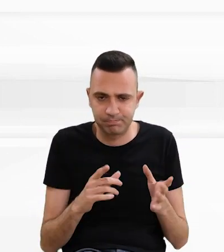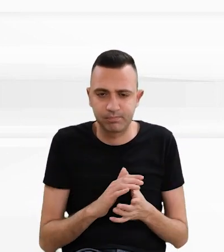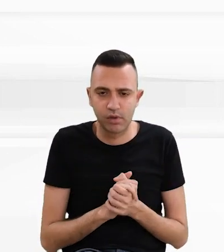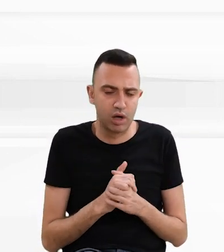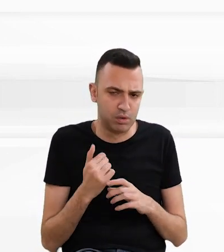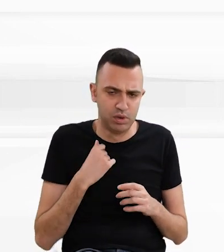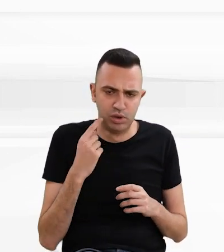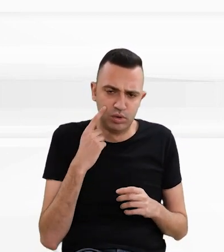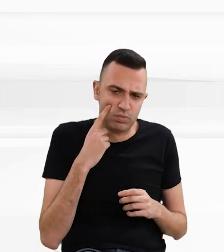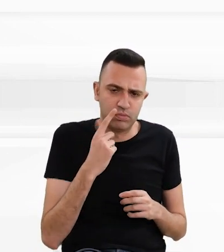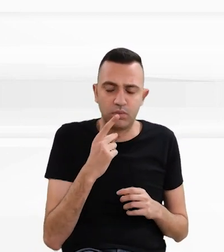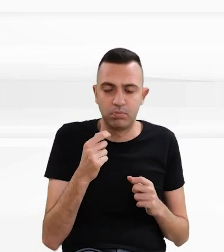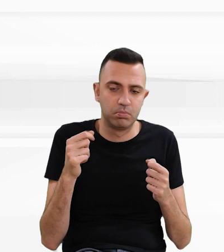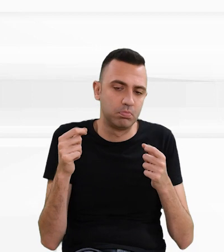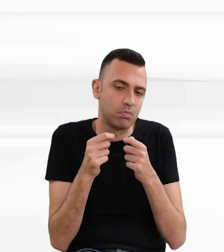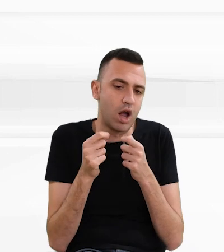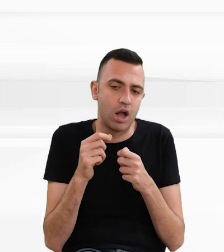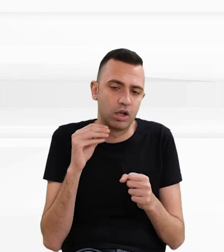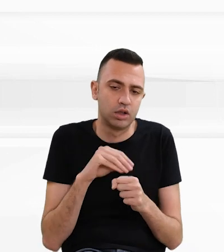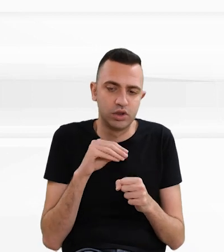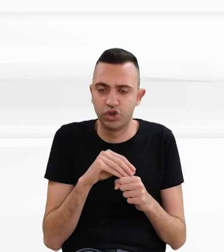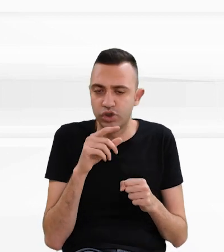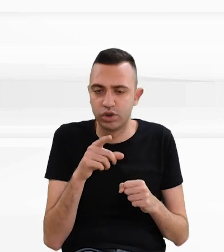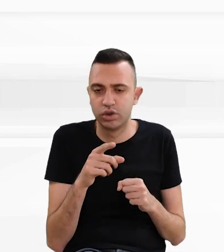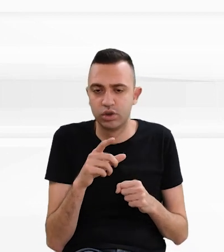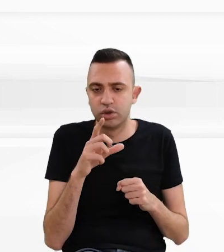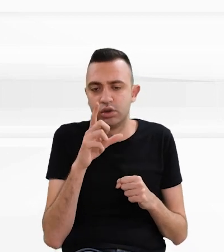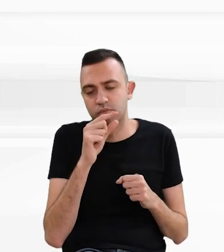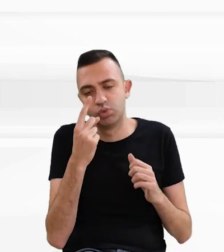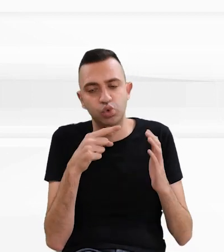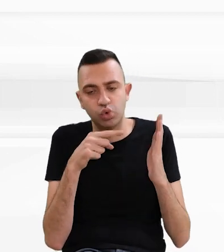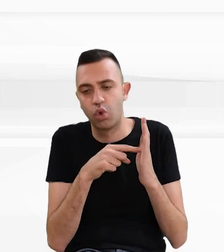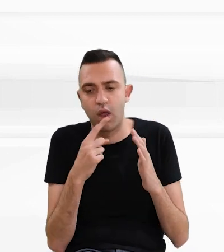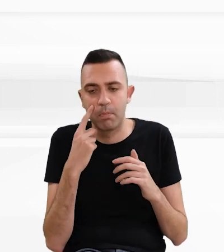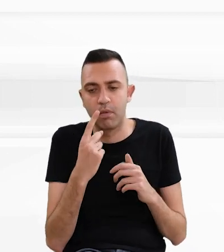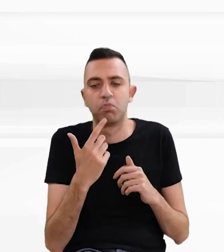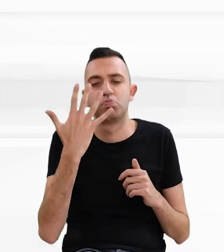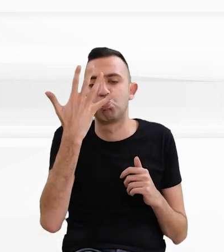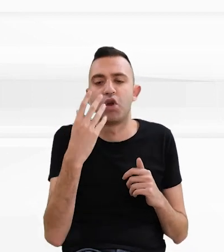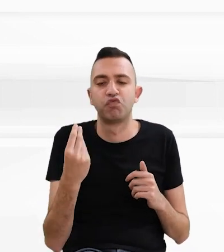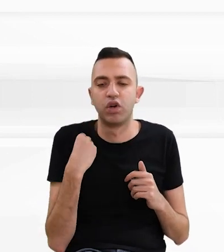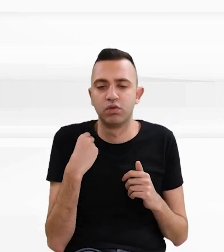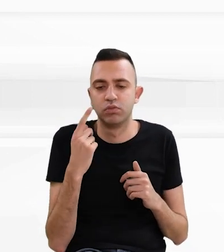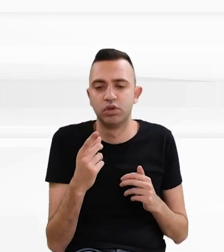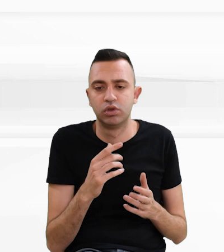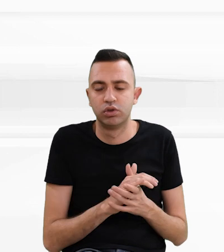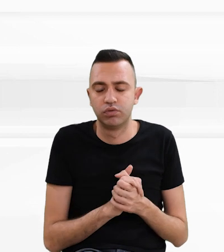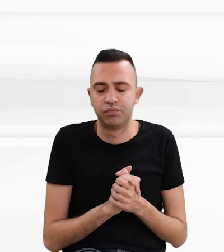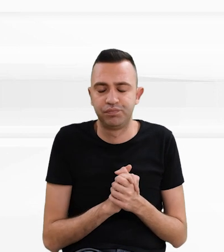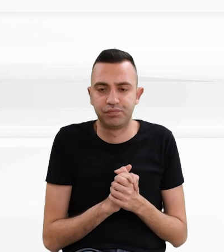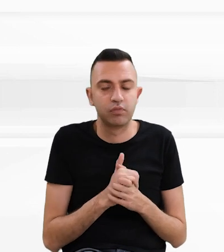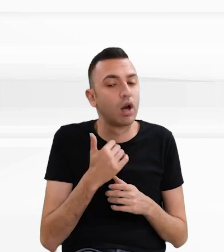seçeneğim Eledim baktığımda Mesela B seçeneğinde buradaki noktaya Bakalım burada beş